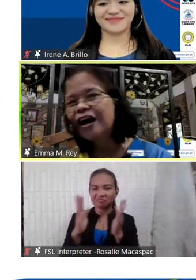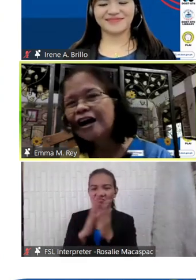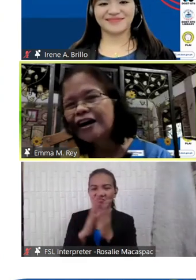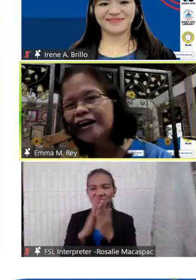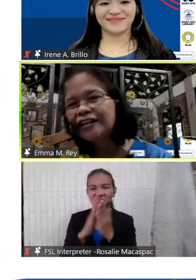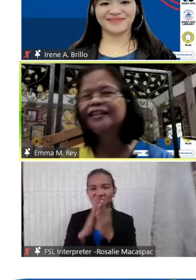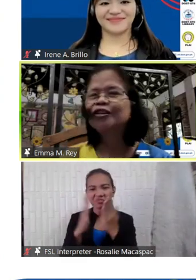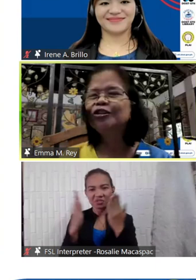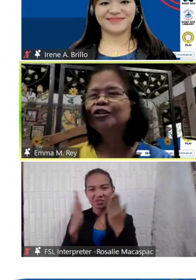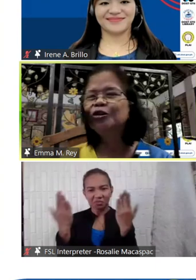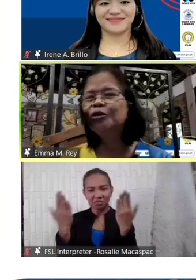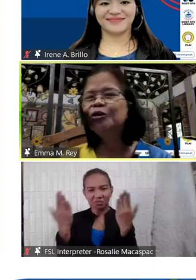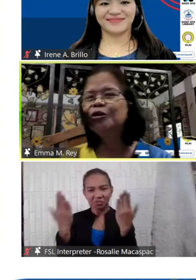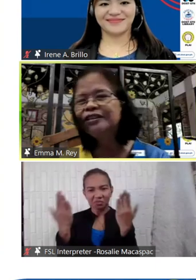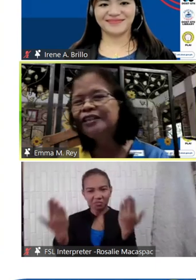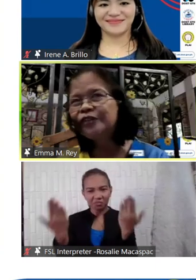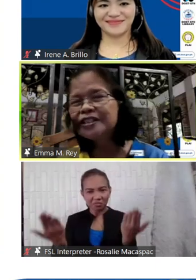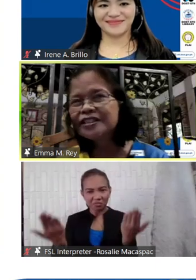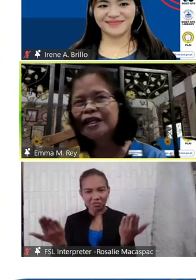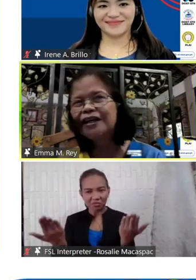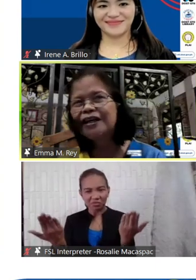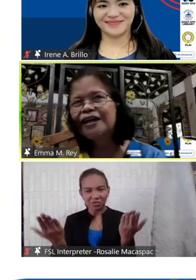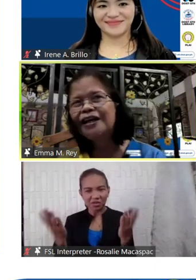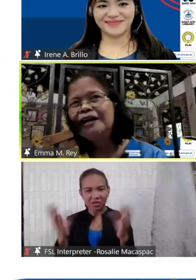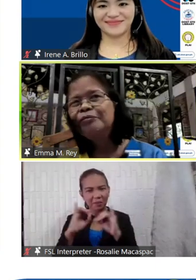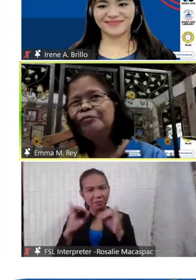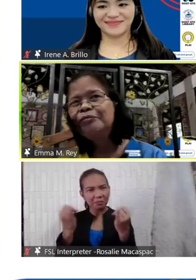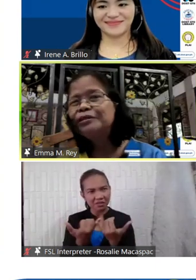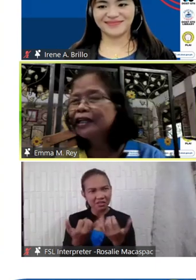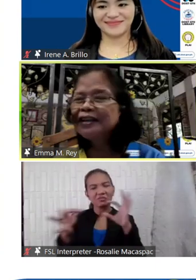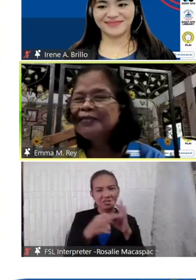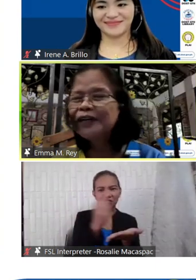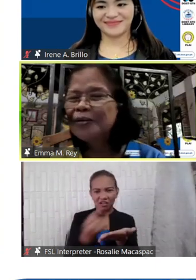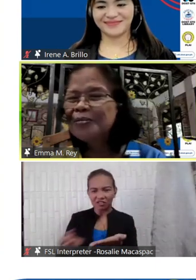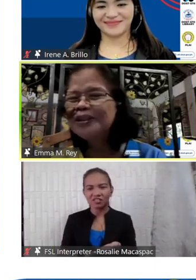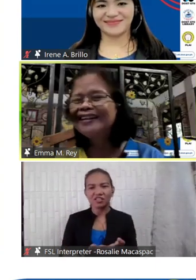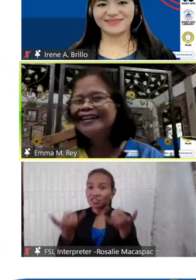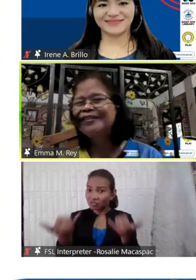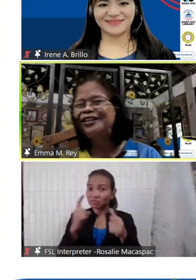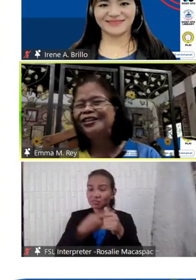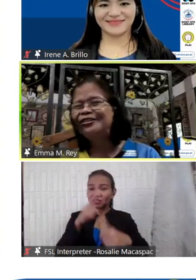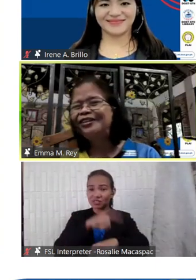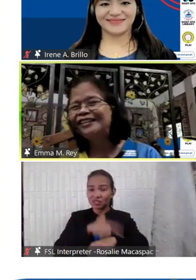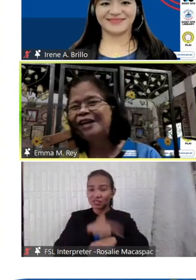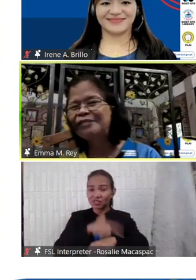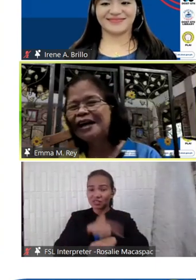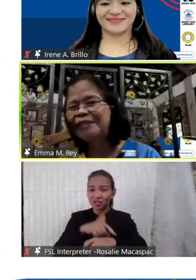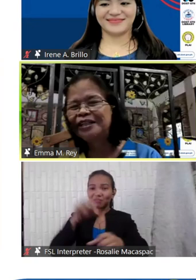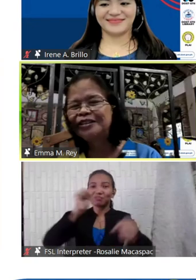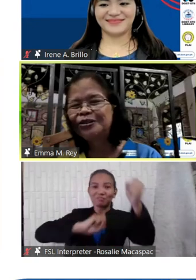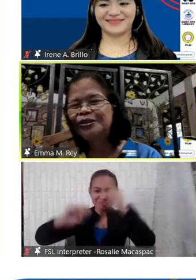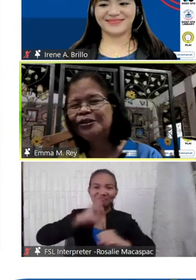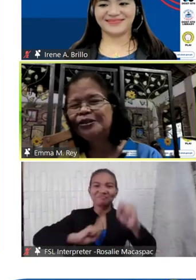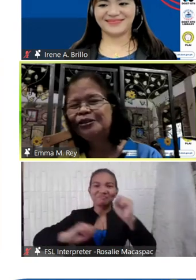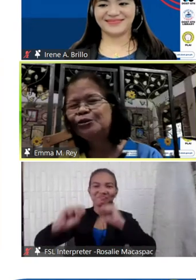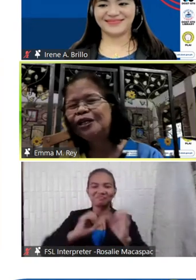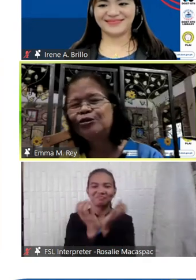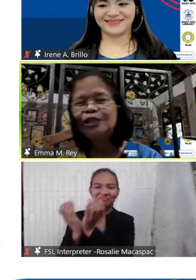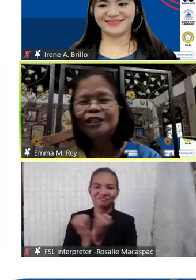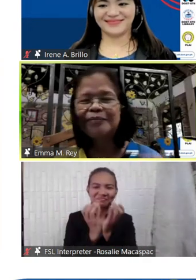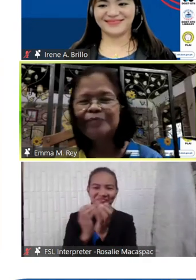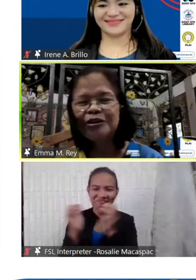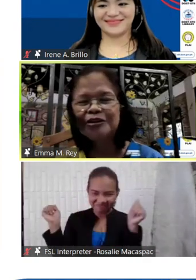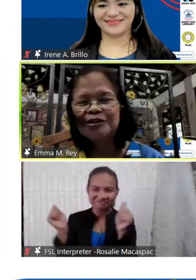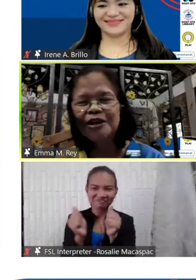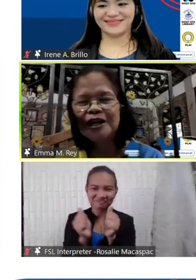sa arts, gano'n, no? It's the first time na scientific community naman yung kasama namin. So, tulad